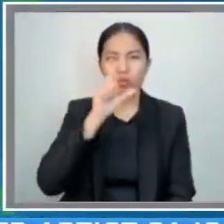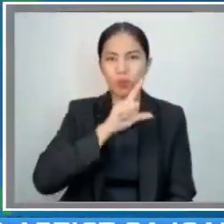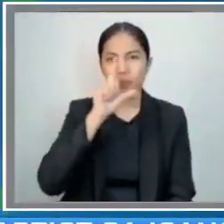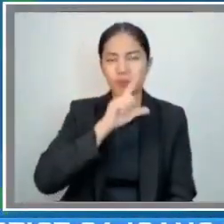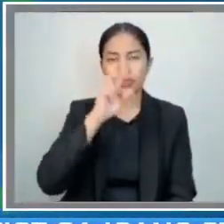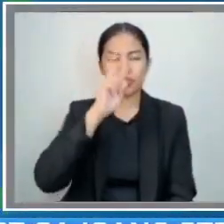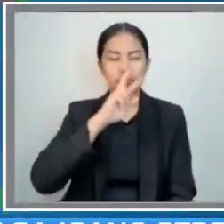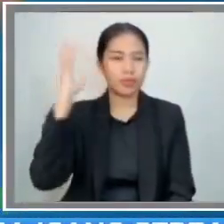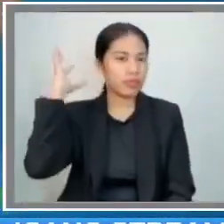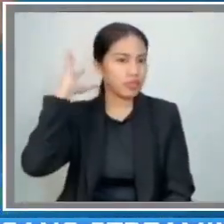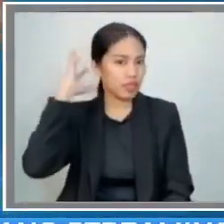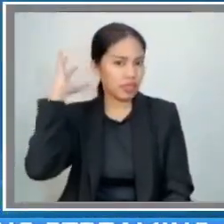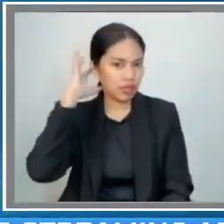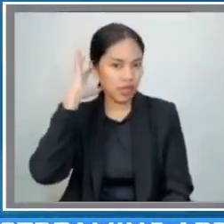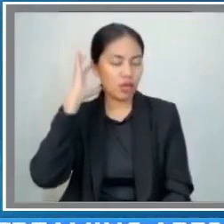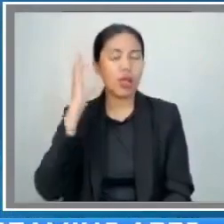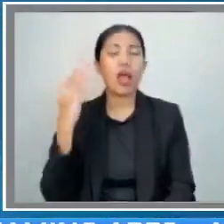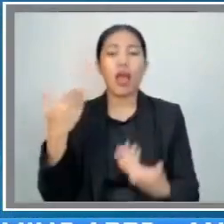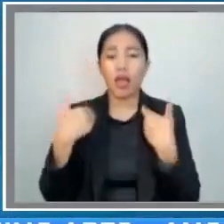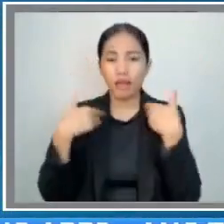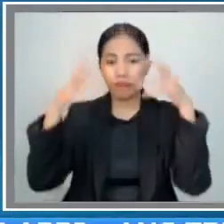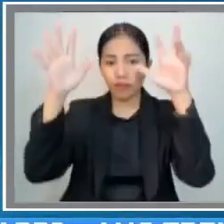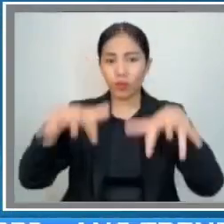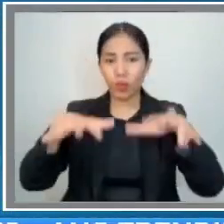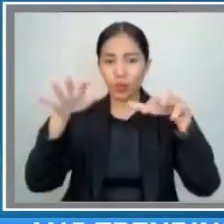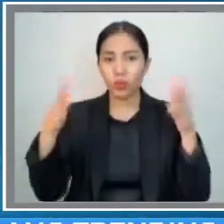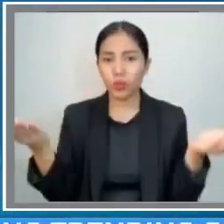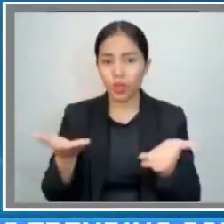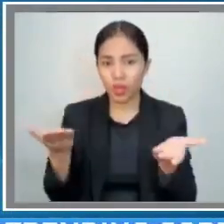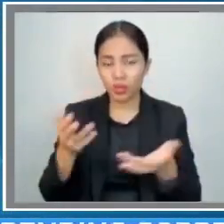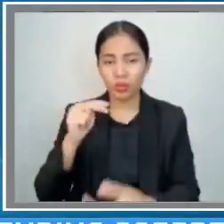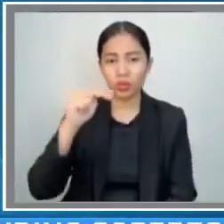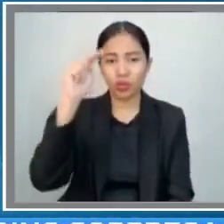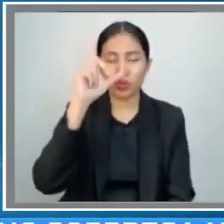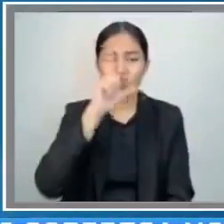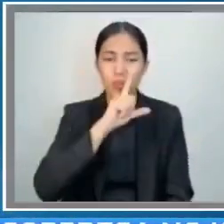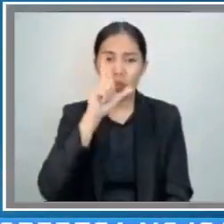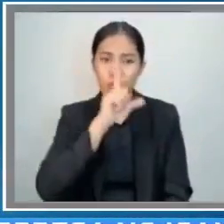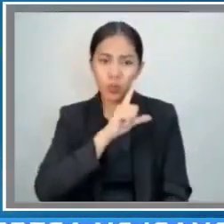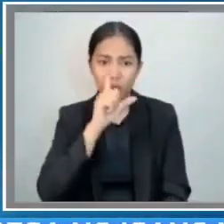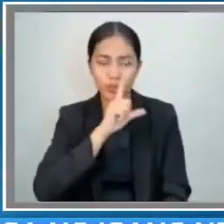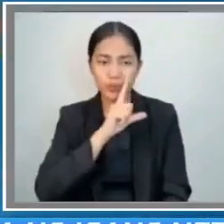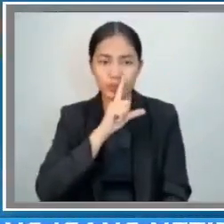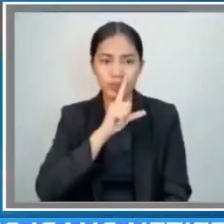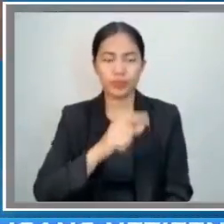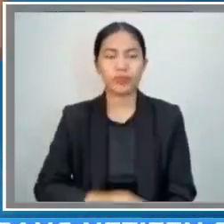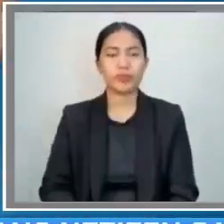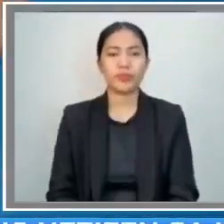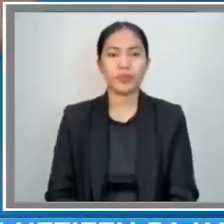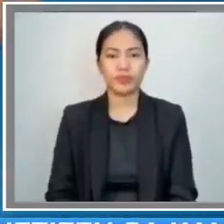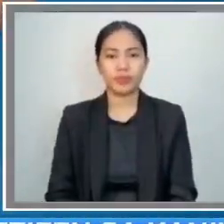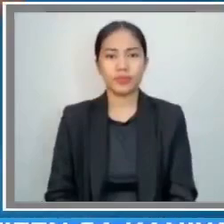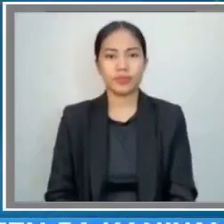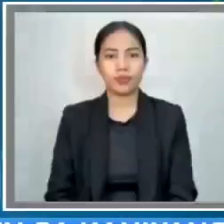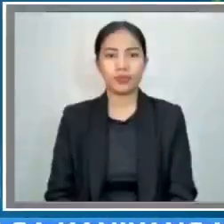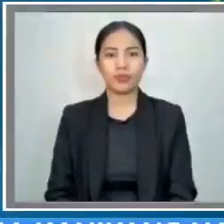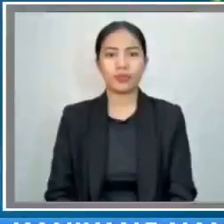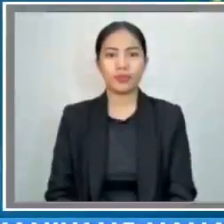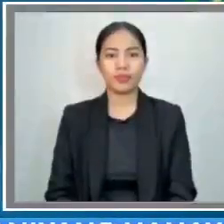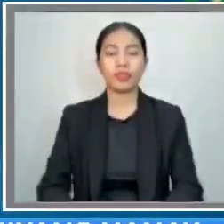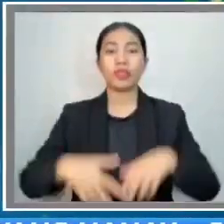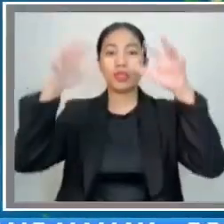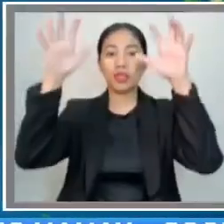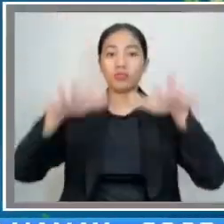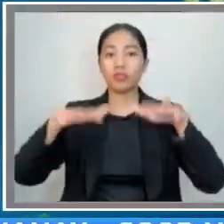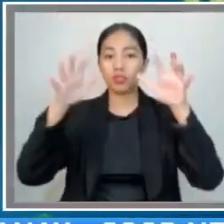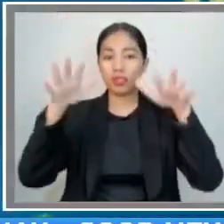ang pag-uulan sa halos buong Northern Luzon base sa rainfall forecast iyan ng Metro Weather. Uulanin din ang ilang panig